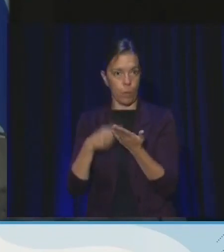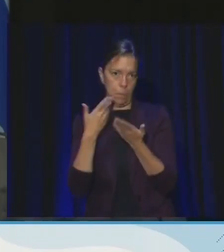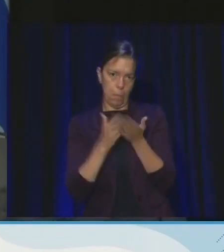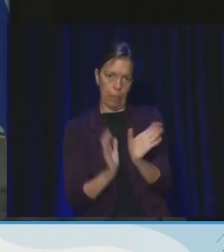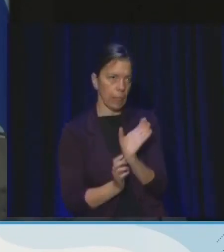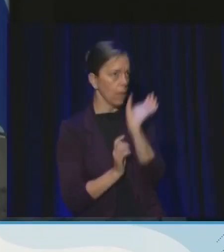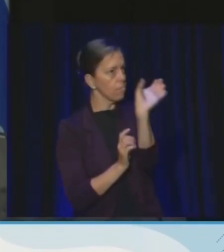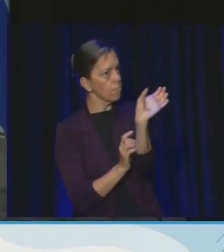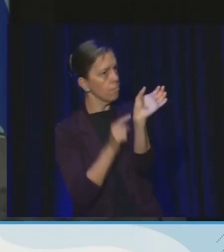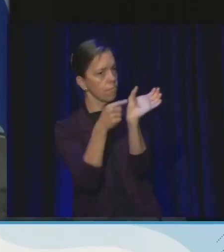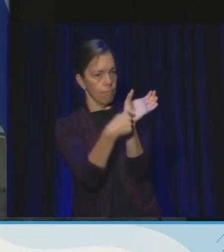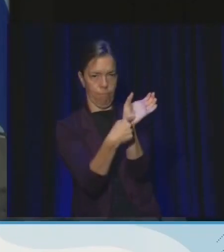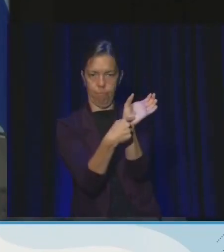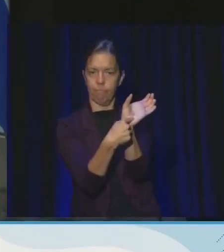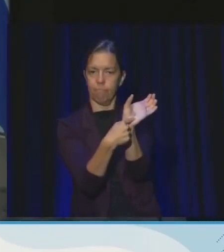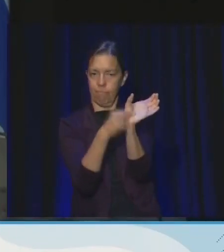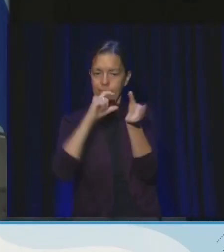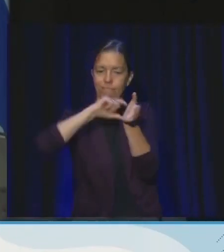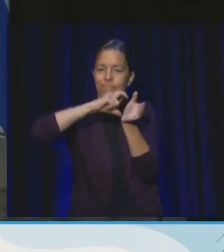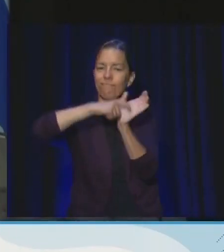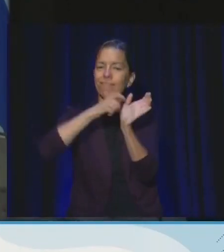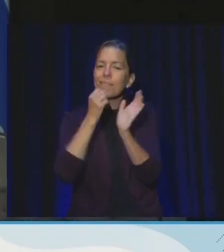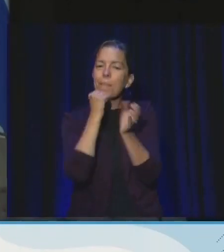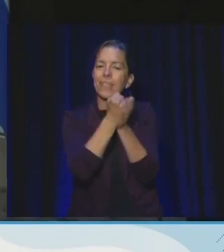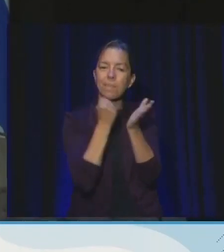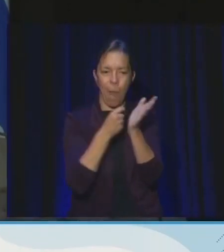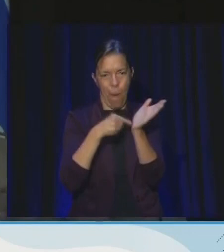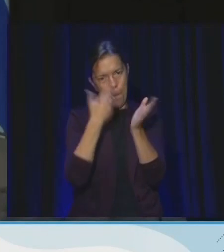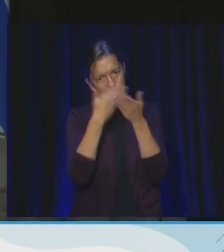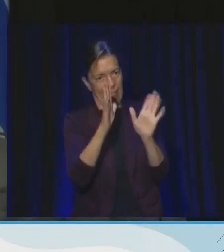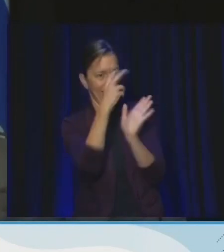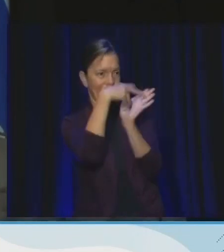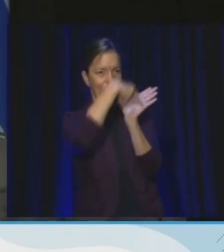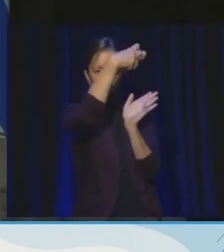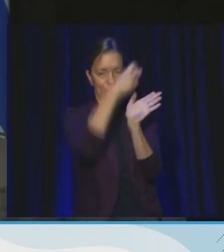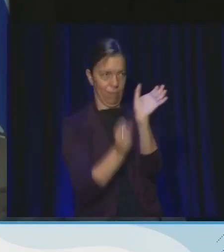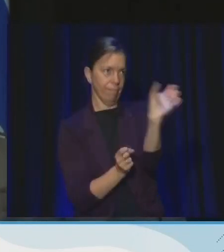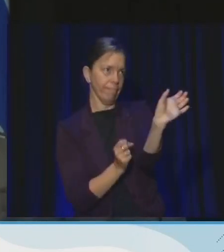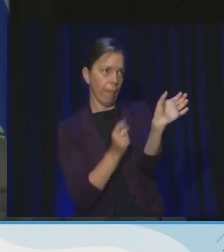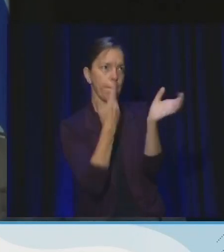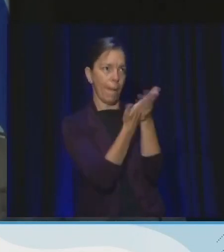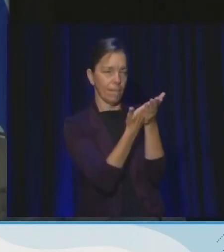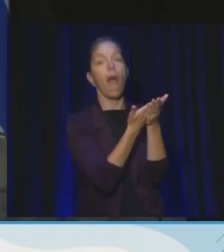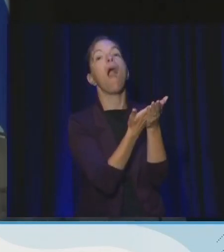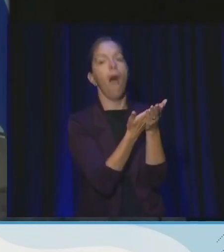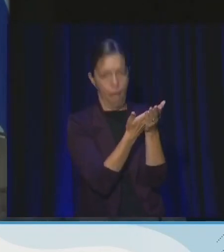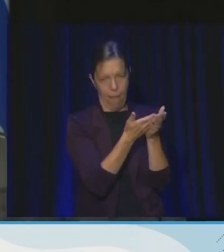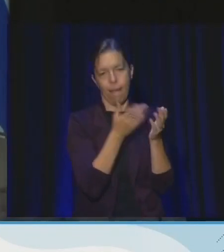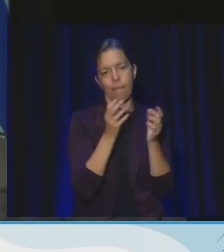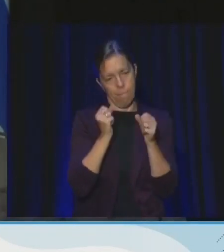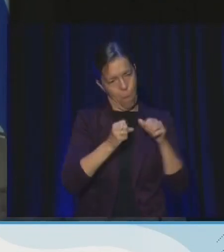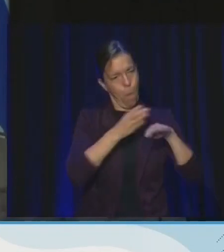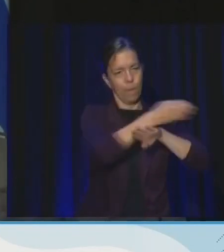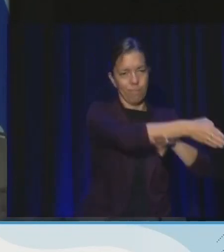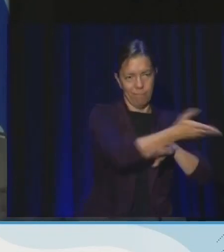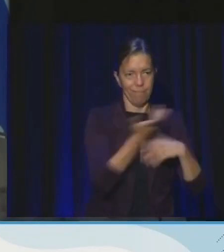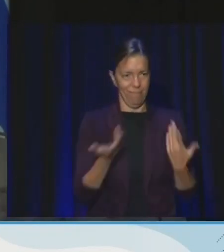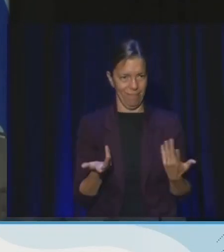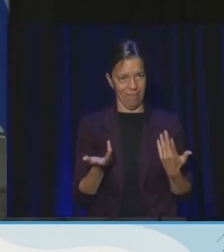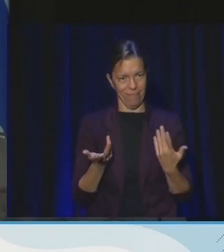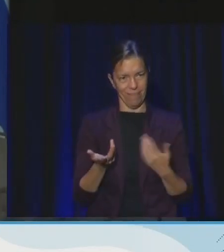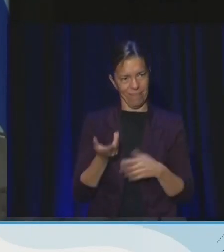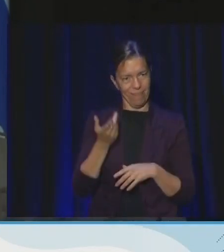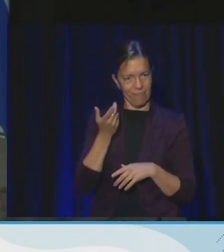establishments. It's a decision that has been mûrement reflected. We will follow the situation very